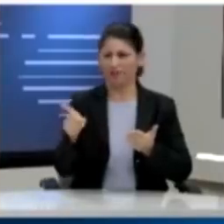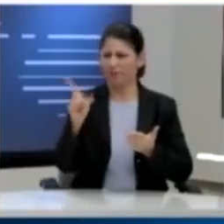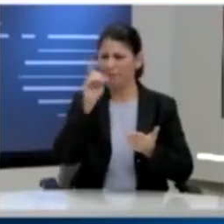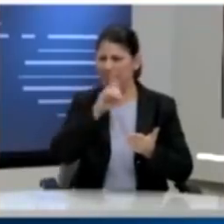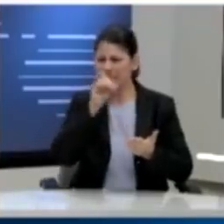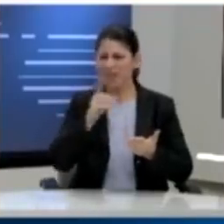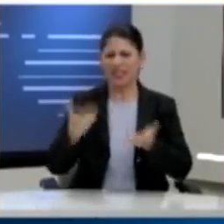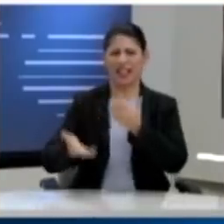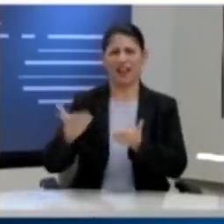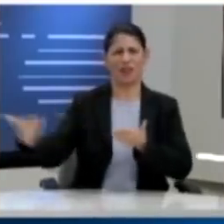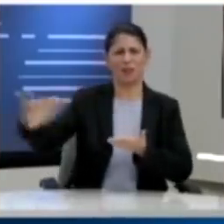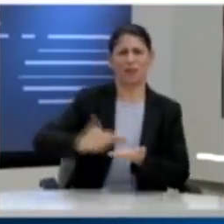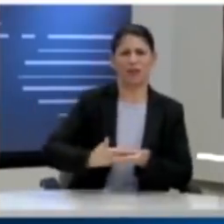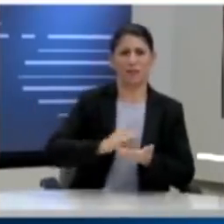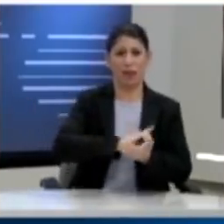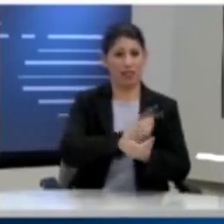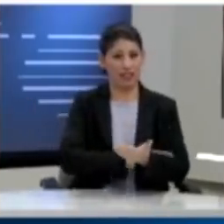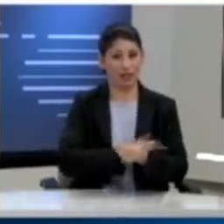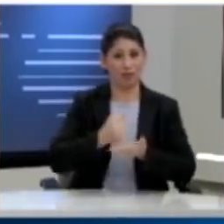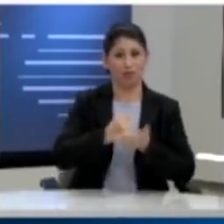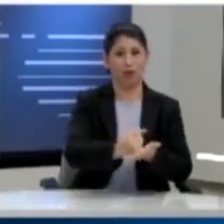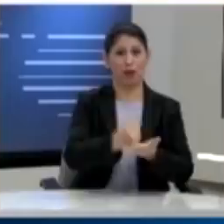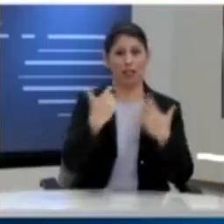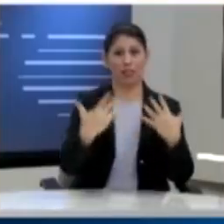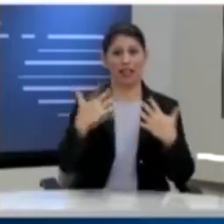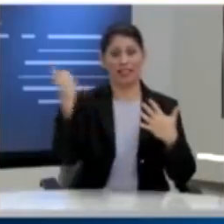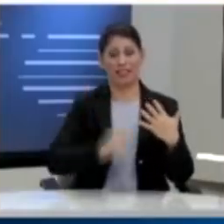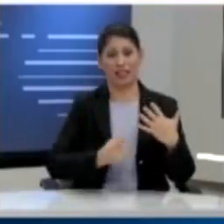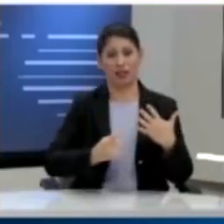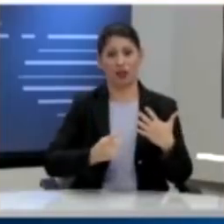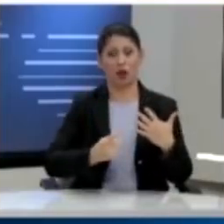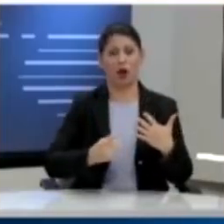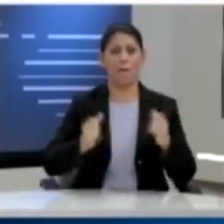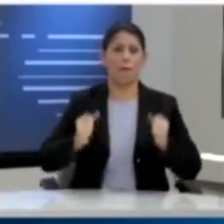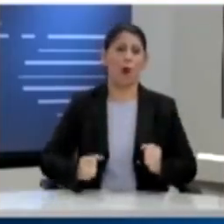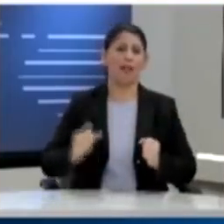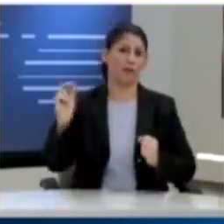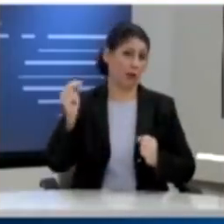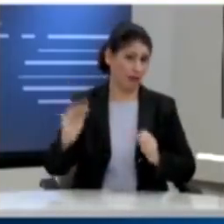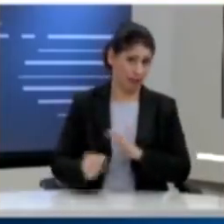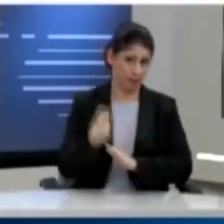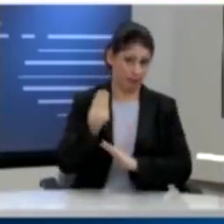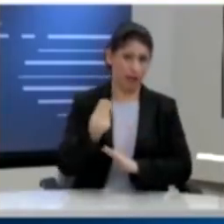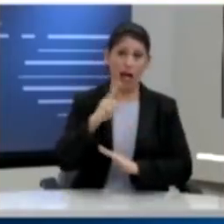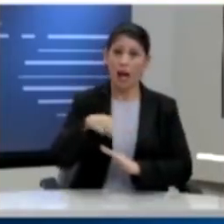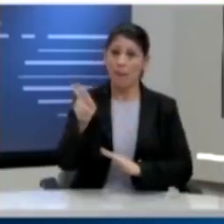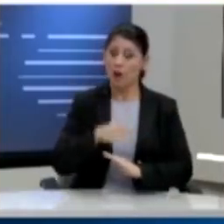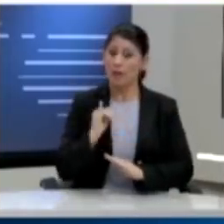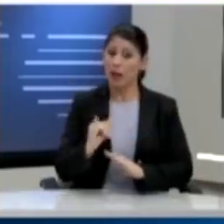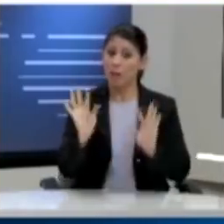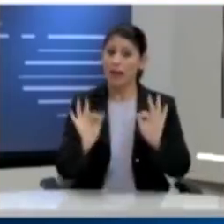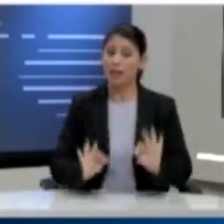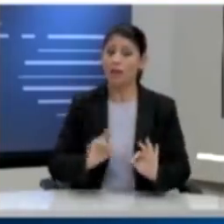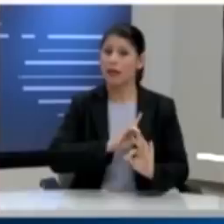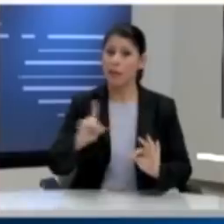αναλογικής που φέρατε με δυνατότητα για μπόνους το 10% των εδρών. Απορρίψατε ακόμα και τη ρύθμιση να